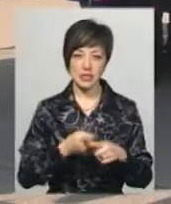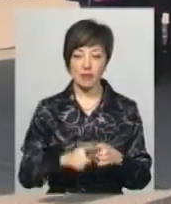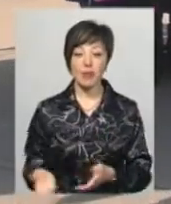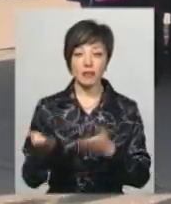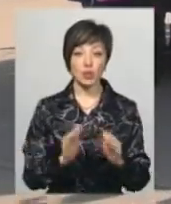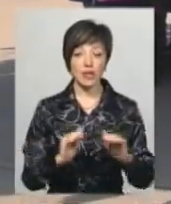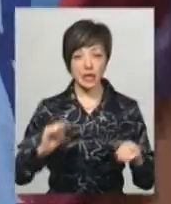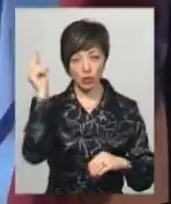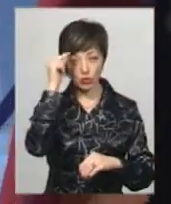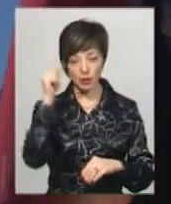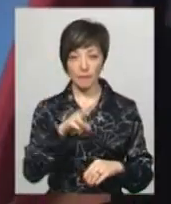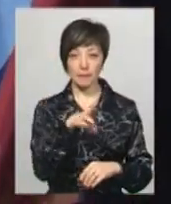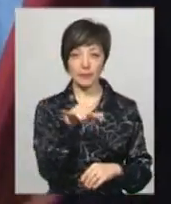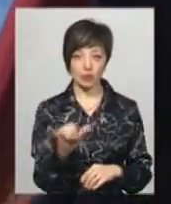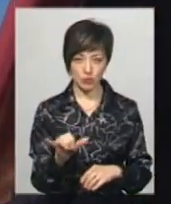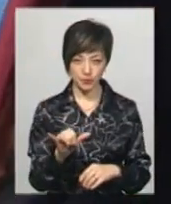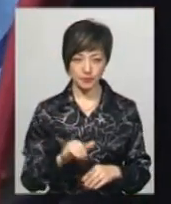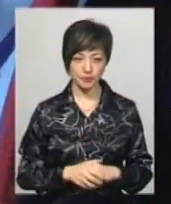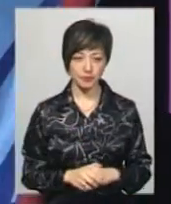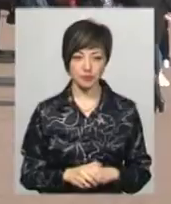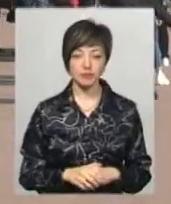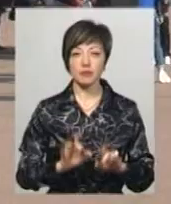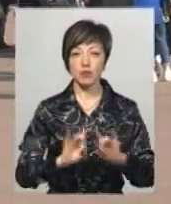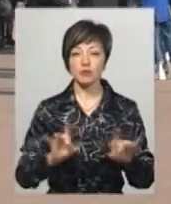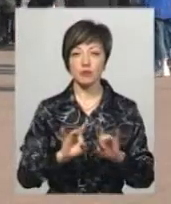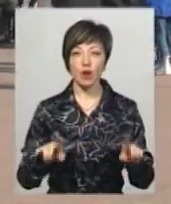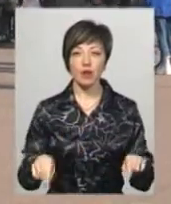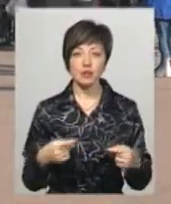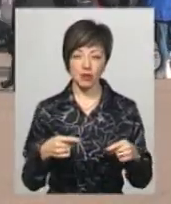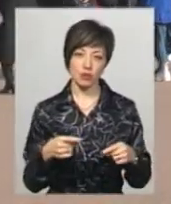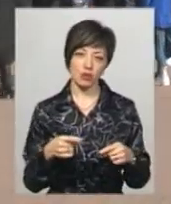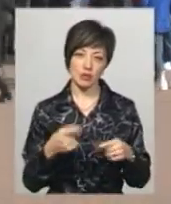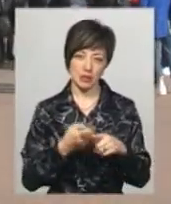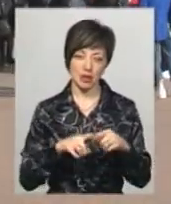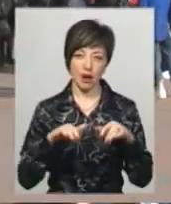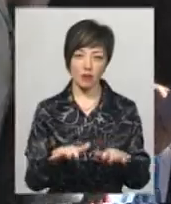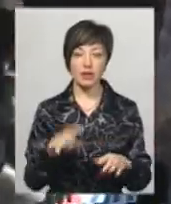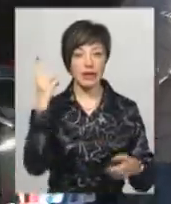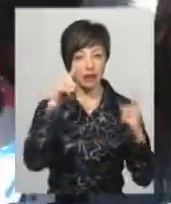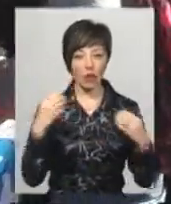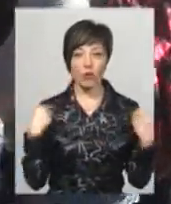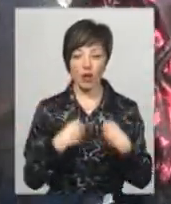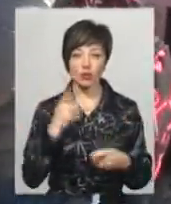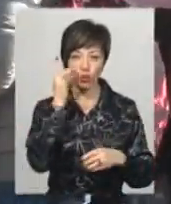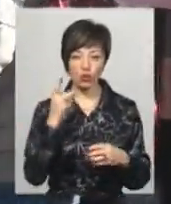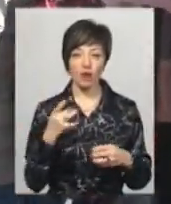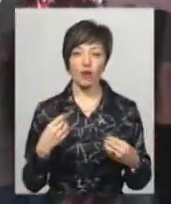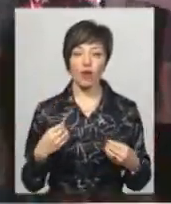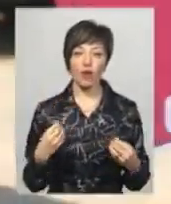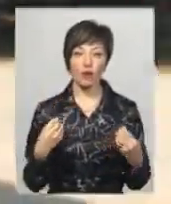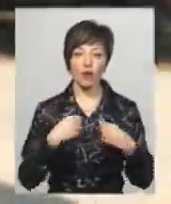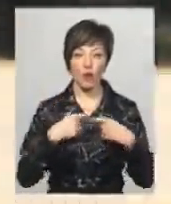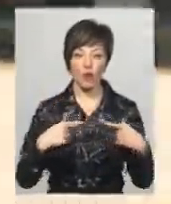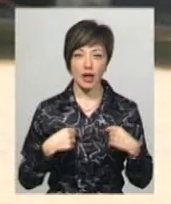запрошували школярів та учнів закладів професійно-технічної освіти, розповідає організаторка Леся Романюк. Каже, ідея одягати рожевий одяг на підтримку